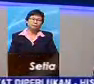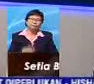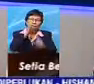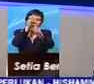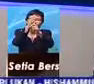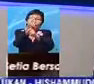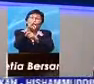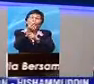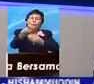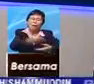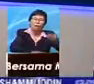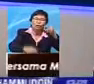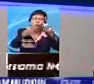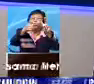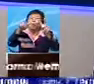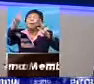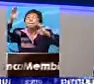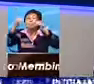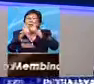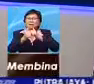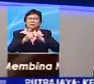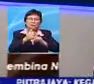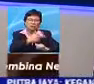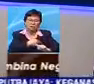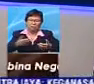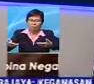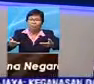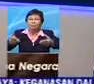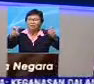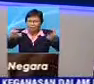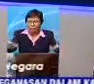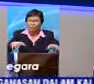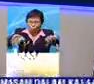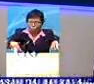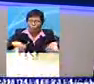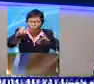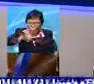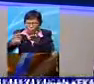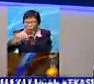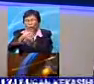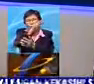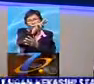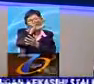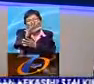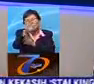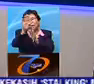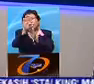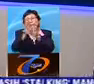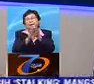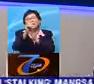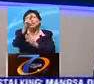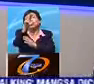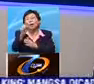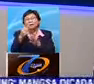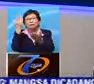sasaran Nilai perdagangan dua Hala Antara Malaysia dan Indonesia disemak semula kepada 25 bilion dolar Amerika